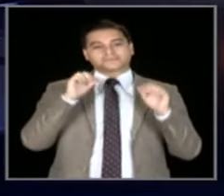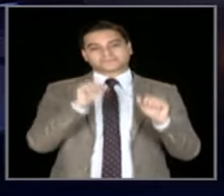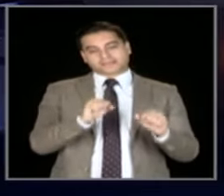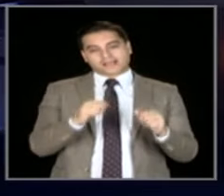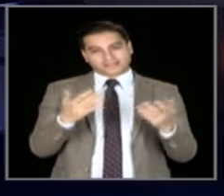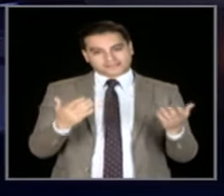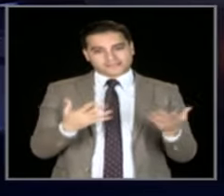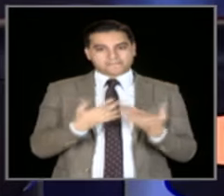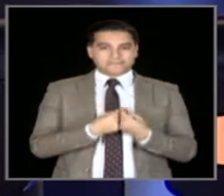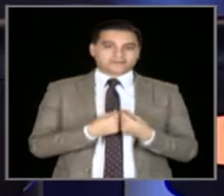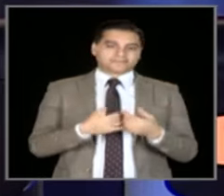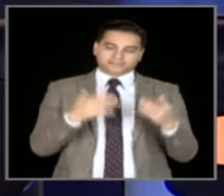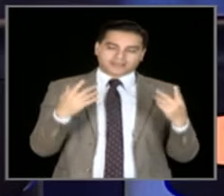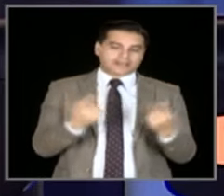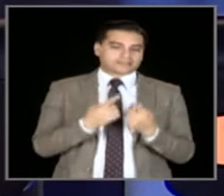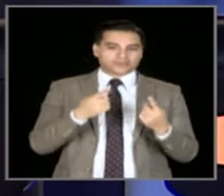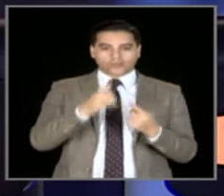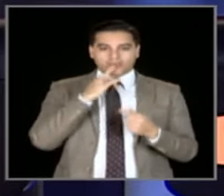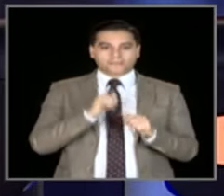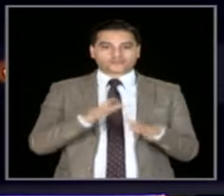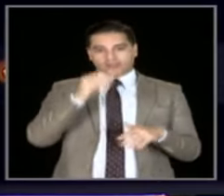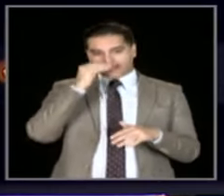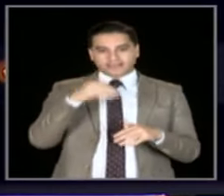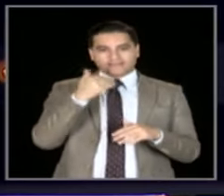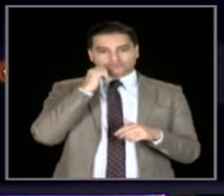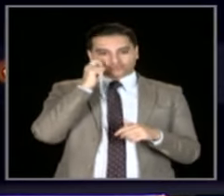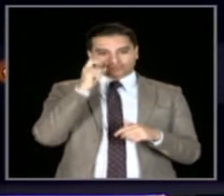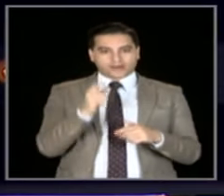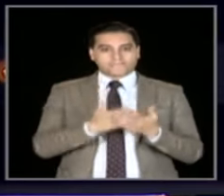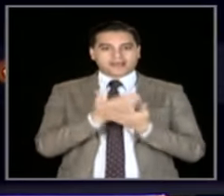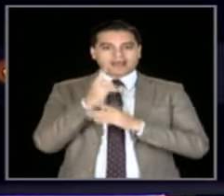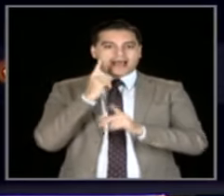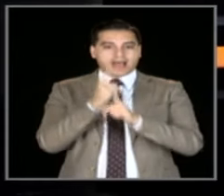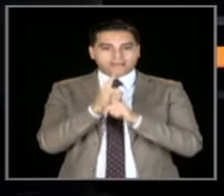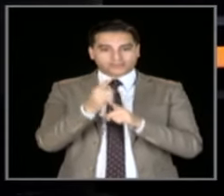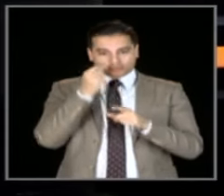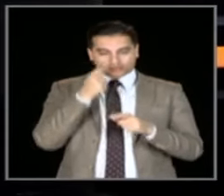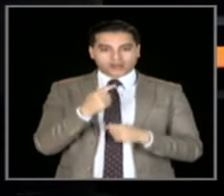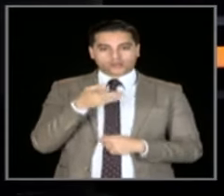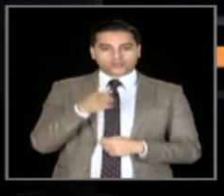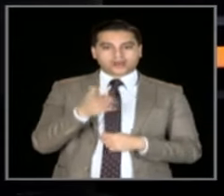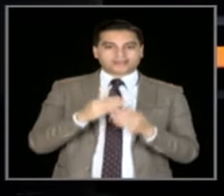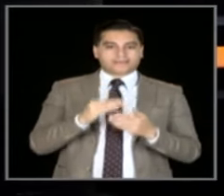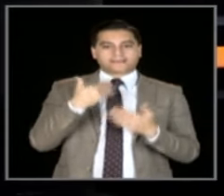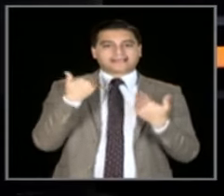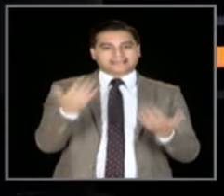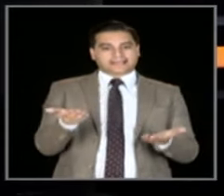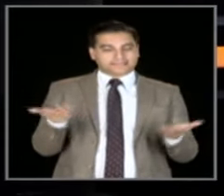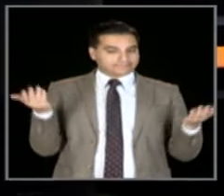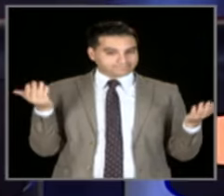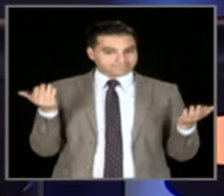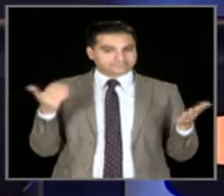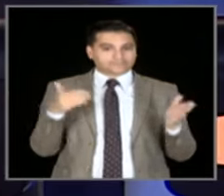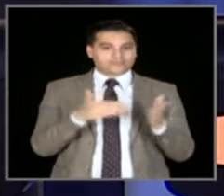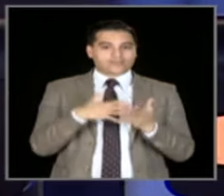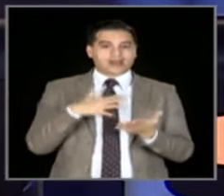مع دار نشر. كان دايما بينشر لنفسه، ولما يقابل حد يروح مديله الديوان هديه. او انا كنت